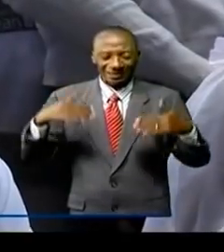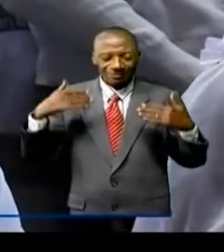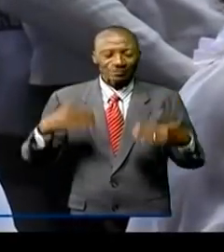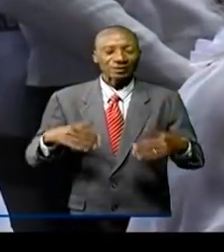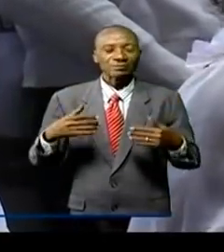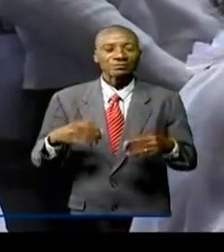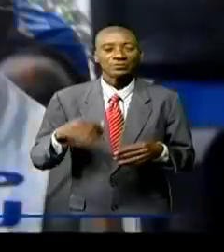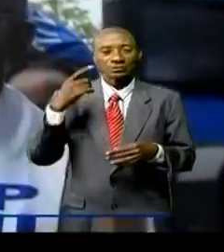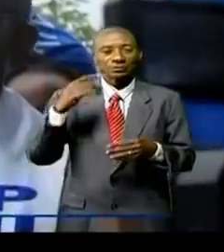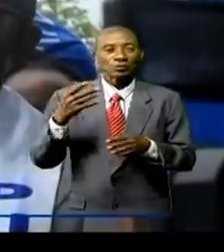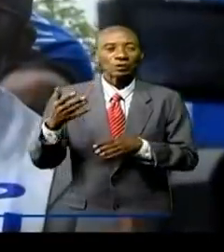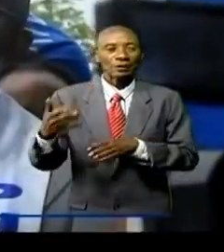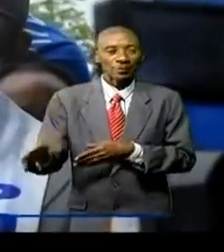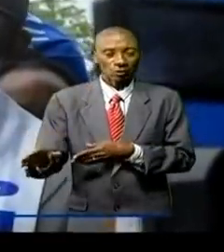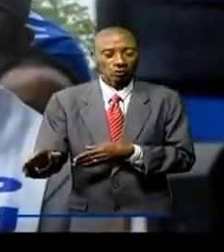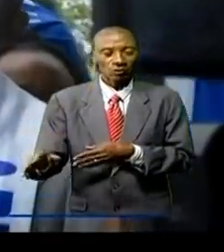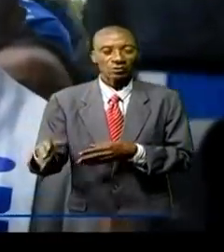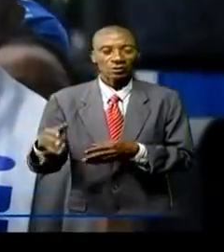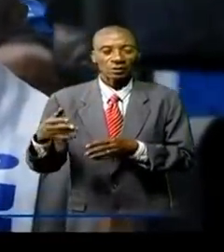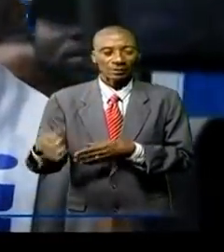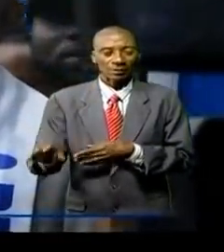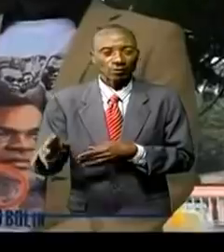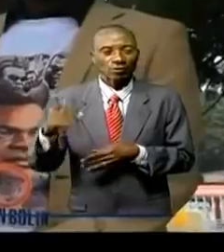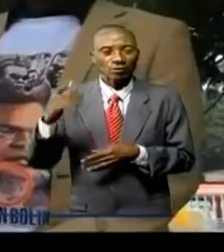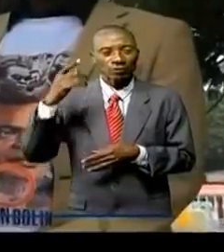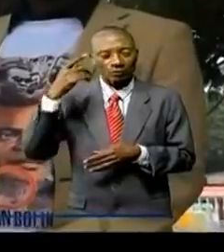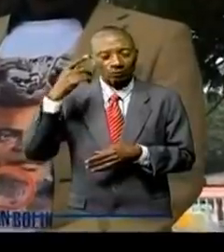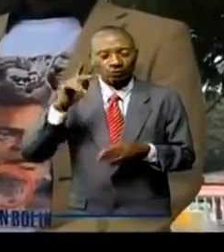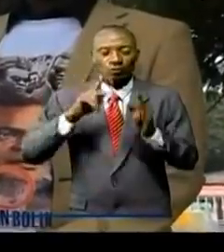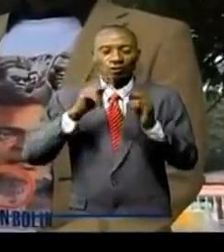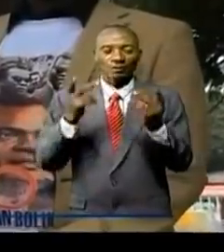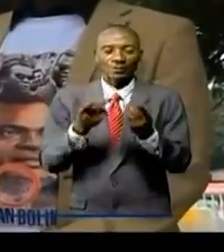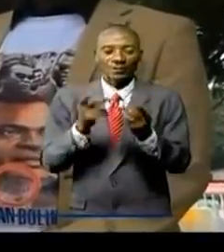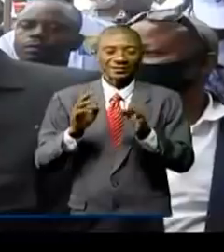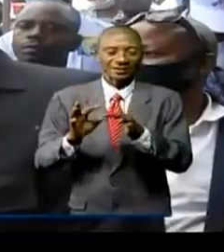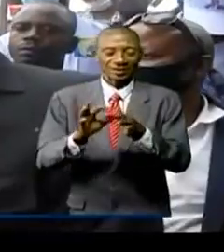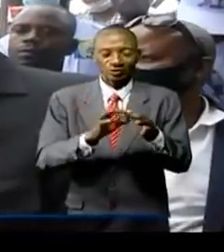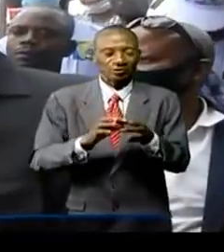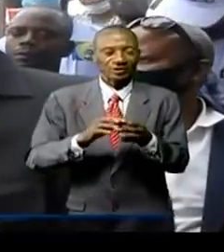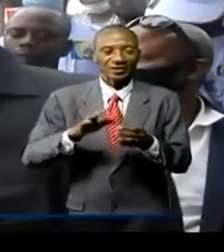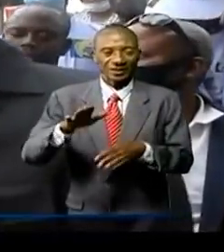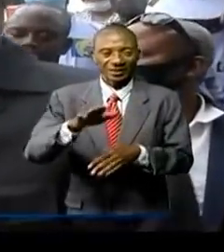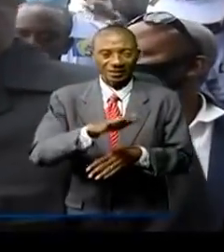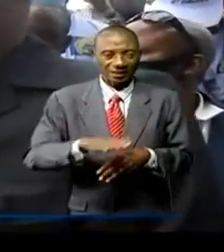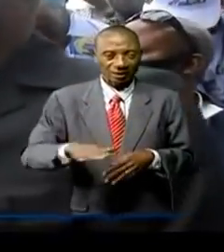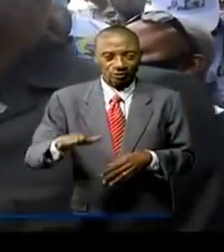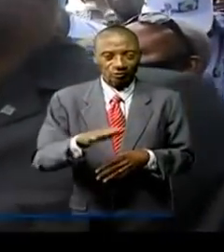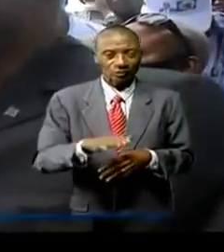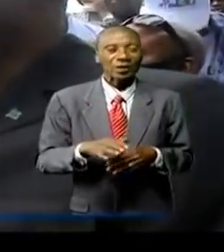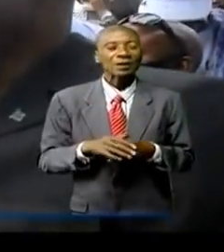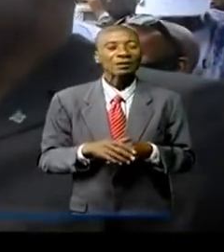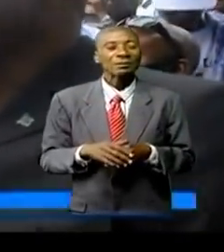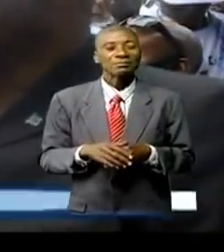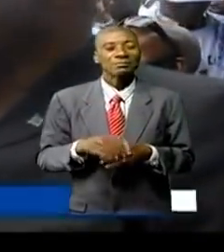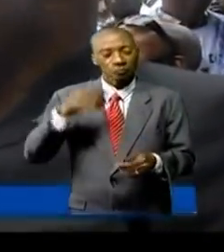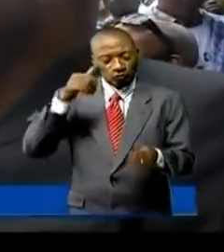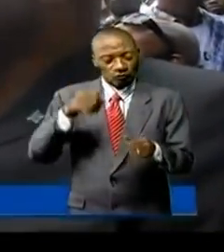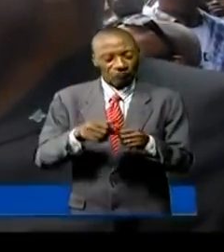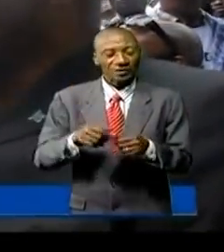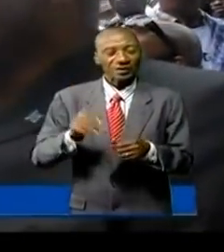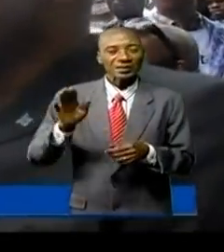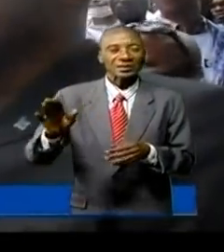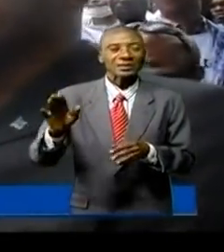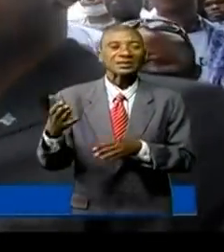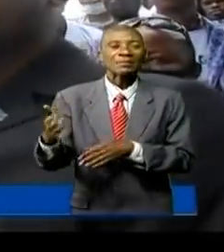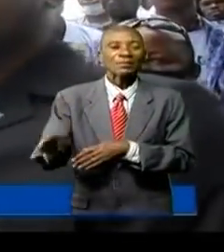disparition d'initiateur des partis de l'unité nationale pour célébrer cet événement de la mort de notre